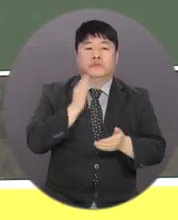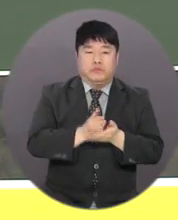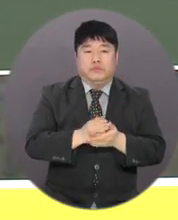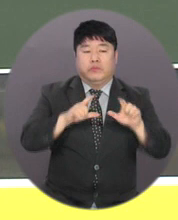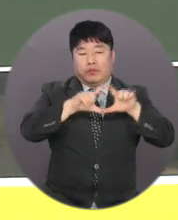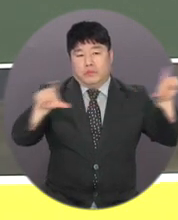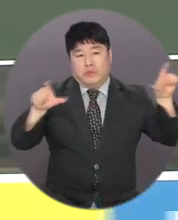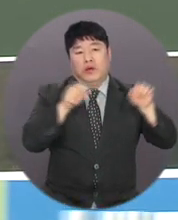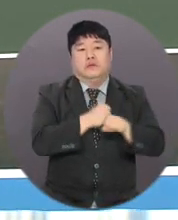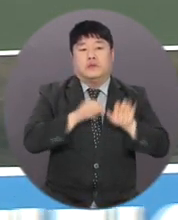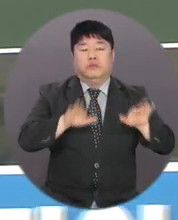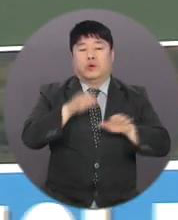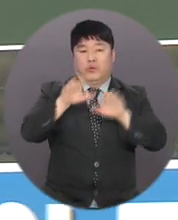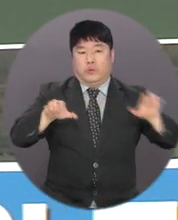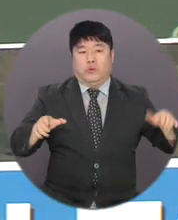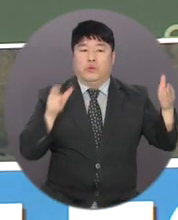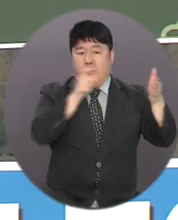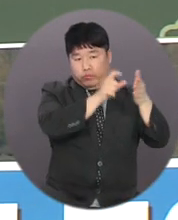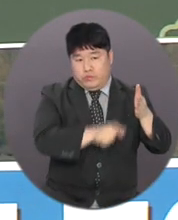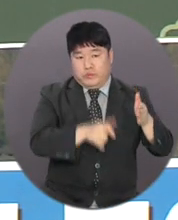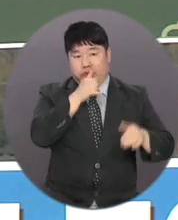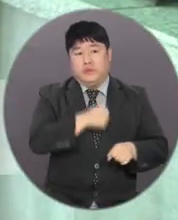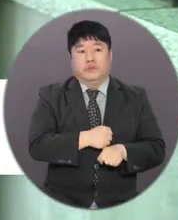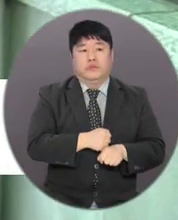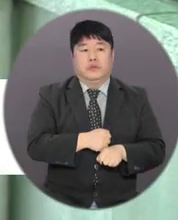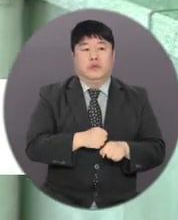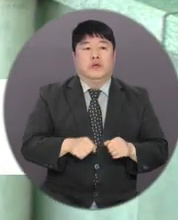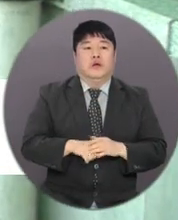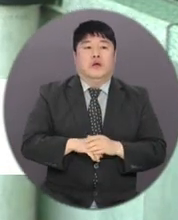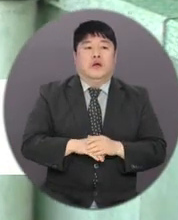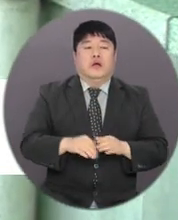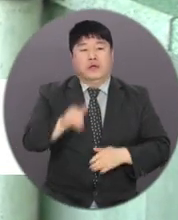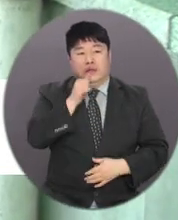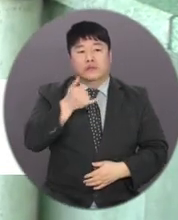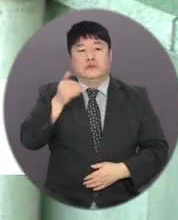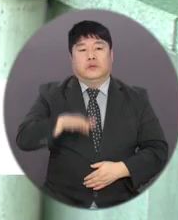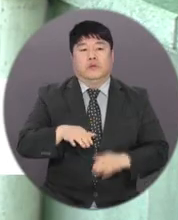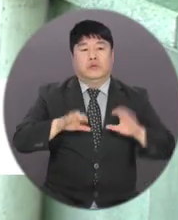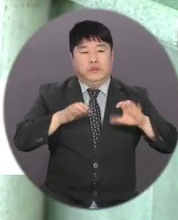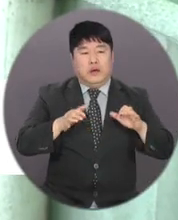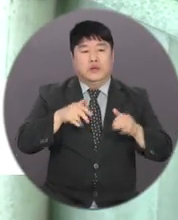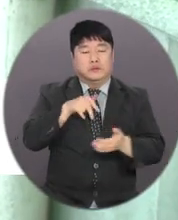현수막이 이번 명절에도 곳곳에 내걸렸습니다. 다 있기는 있어도 시국이 이러기 때문에